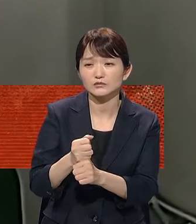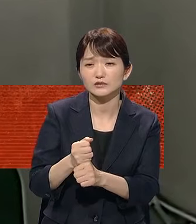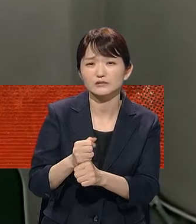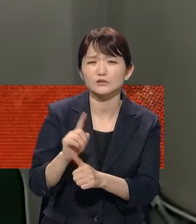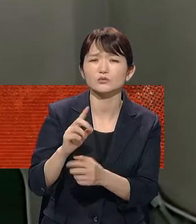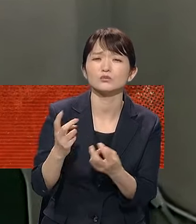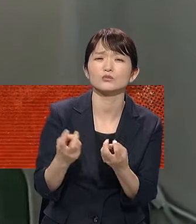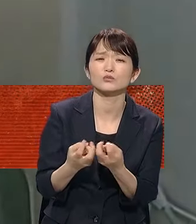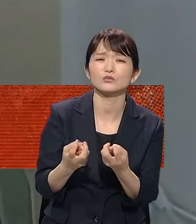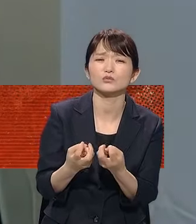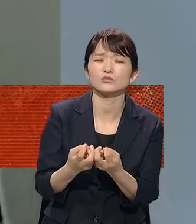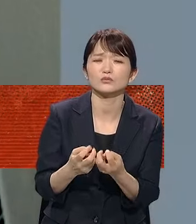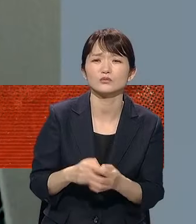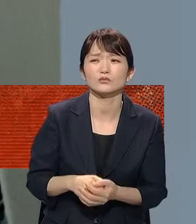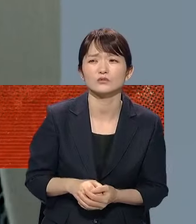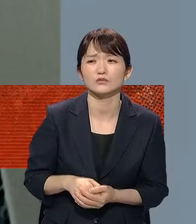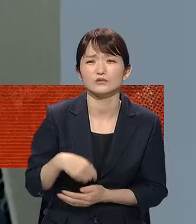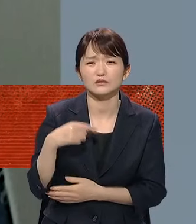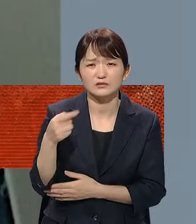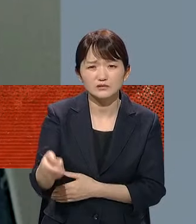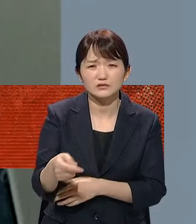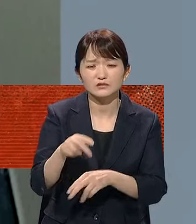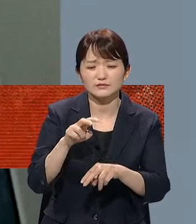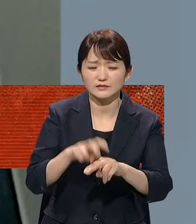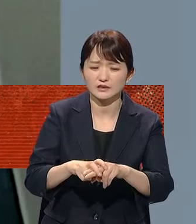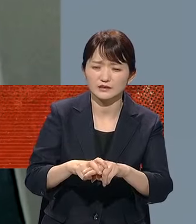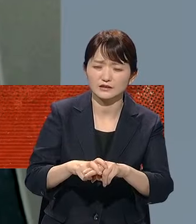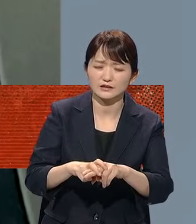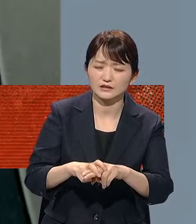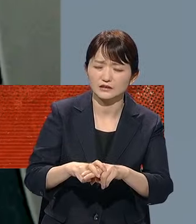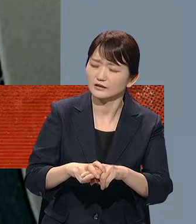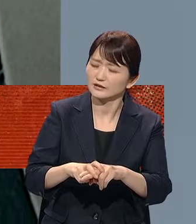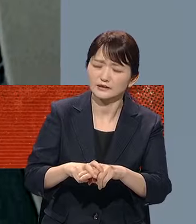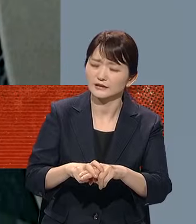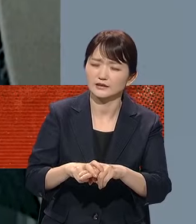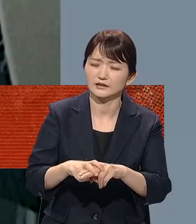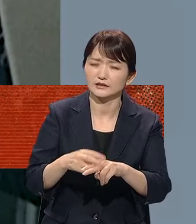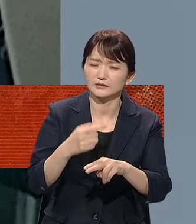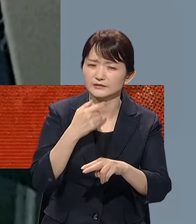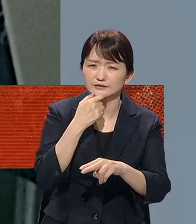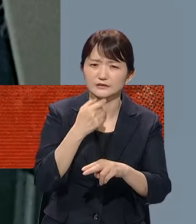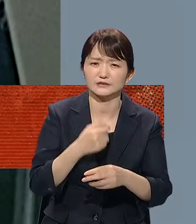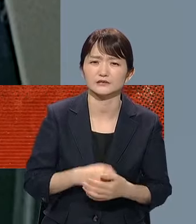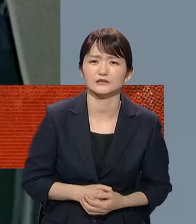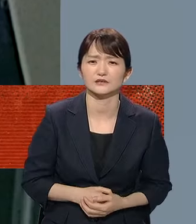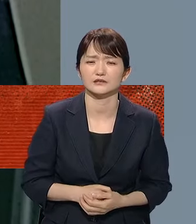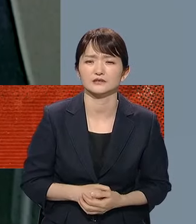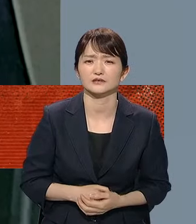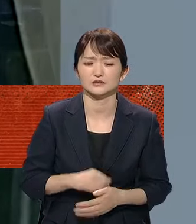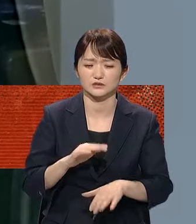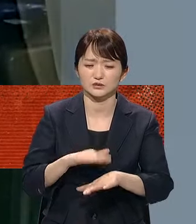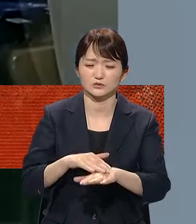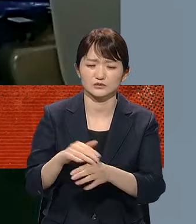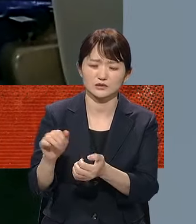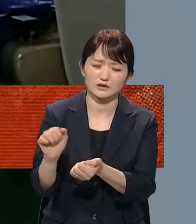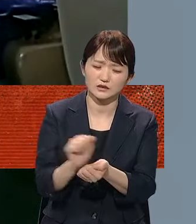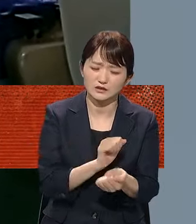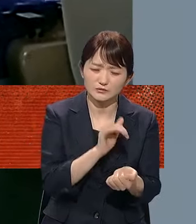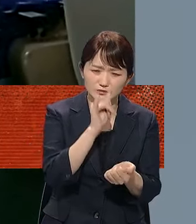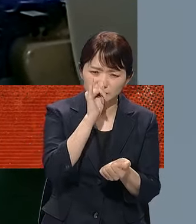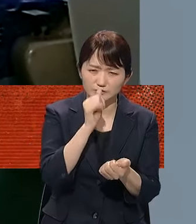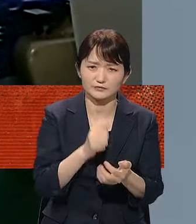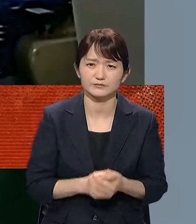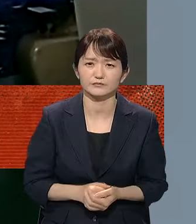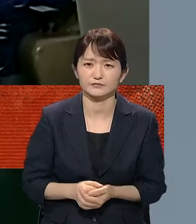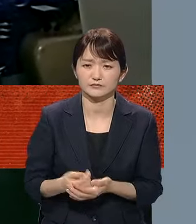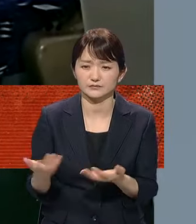어떡하란 말이죠 손바닥 다음 다음에 앉든 사람은 폭탄이 폭탄 손바닥에 무조 걸리면 어떻게해요 그래서 이거를 또 항의를 했는데 역무원 분이 딱히